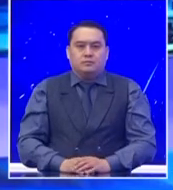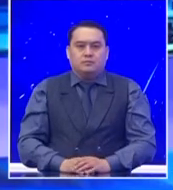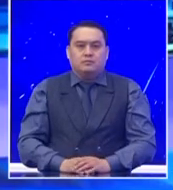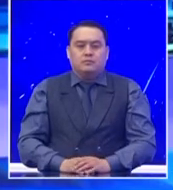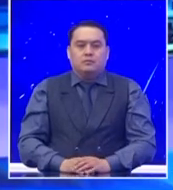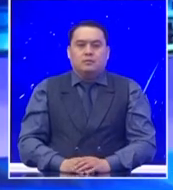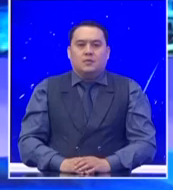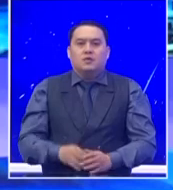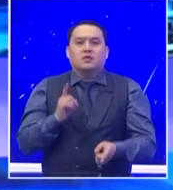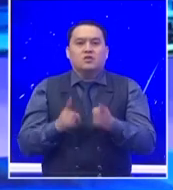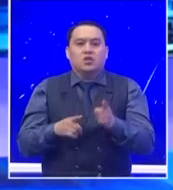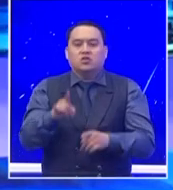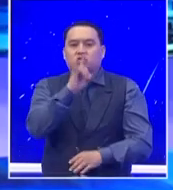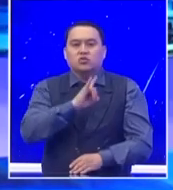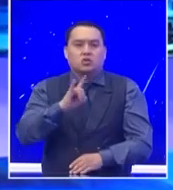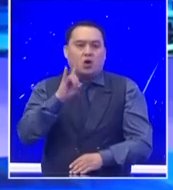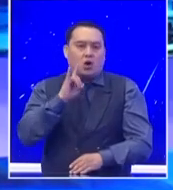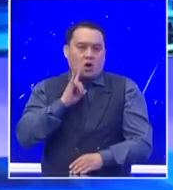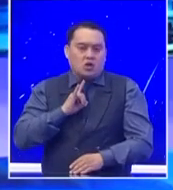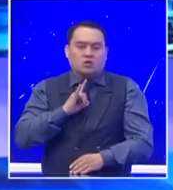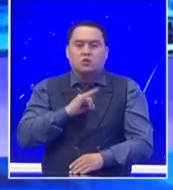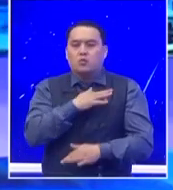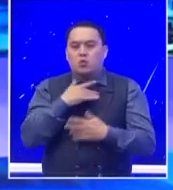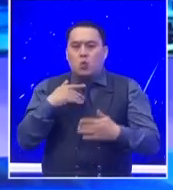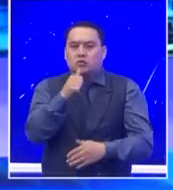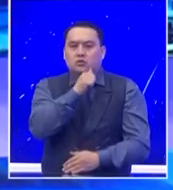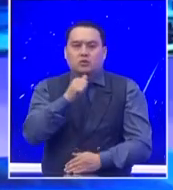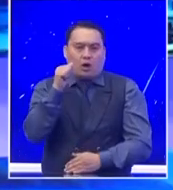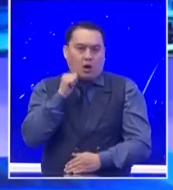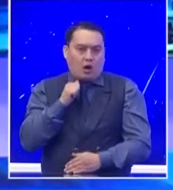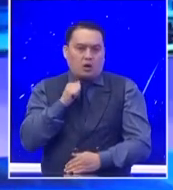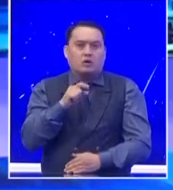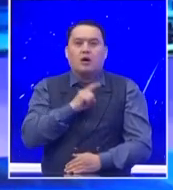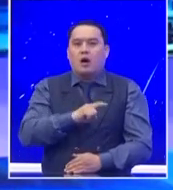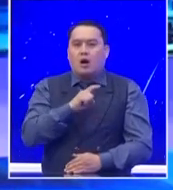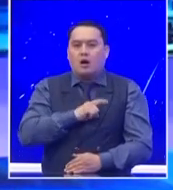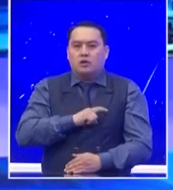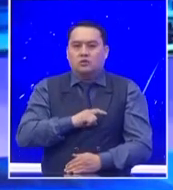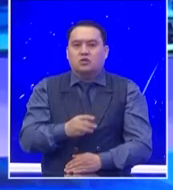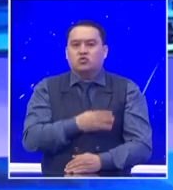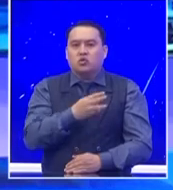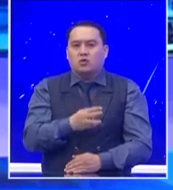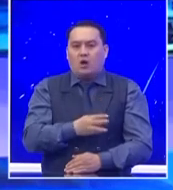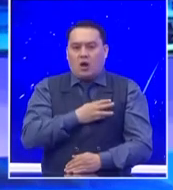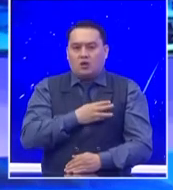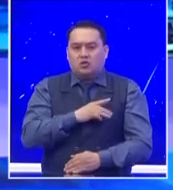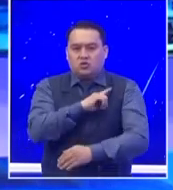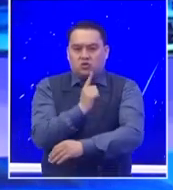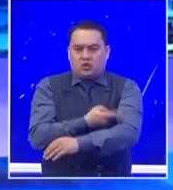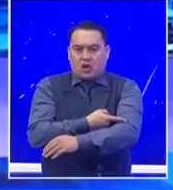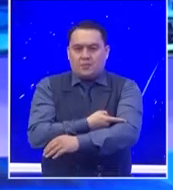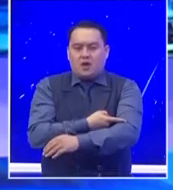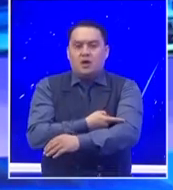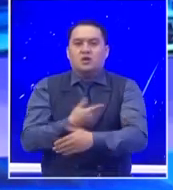Поистине, женщина – это загадка. В ней таится множество качеств, в том числе стальной характер и несгибаемая воля. Одной из таких